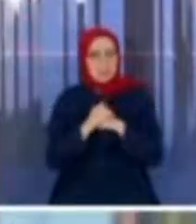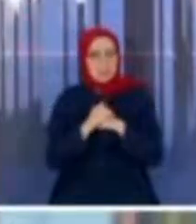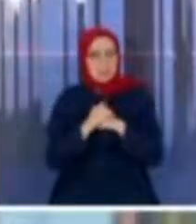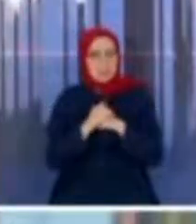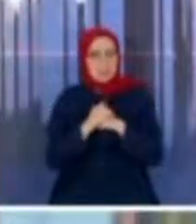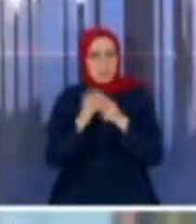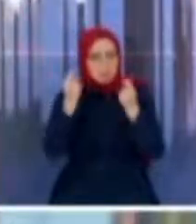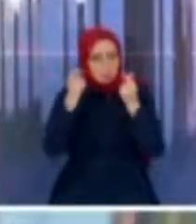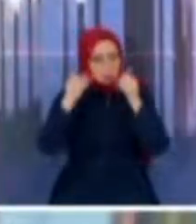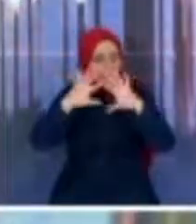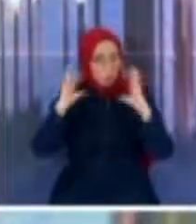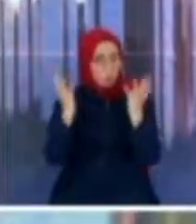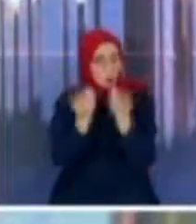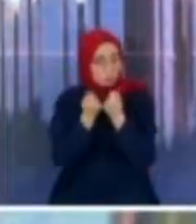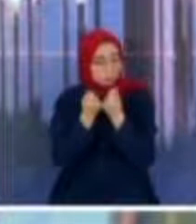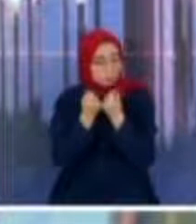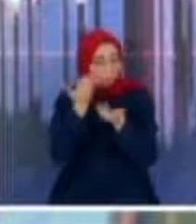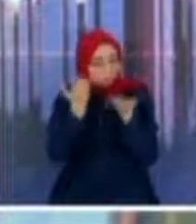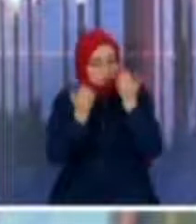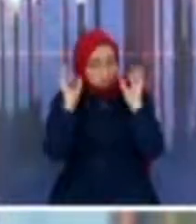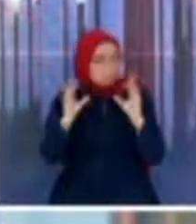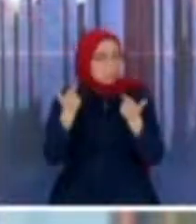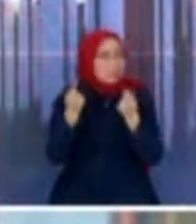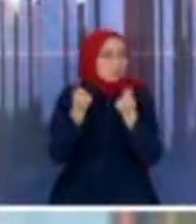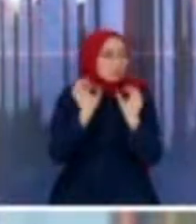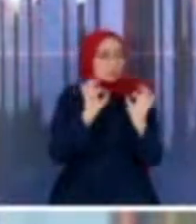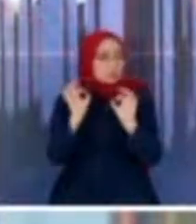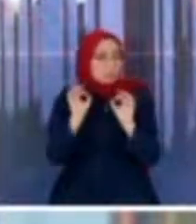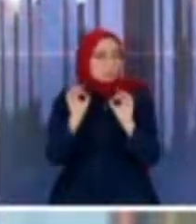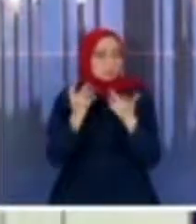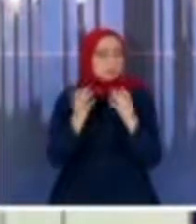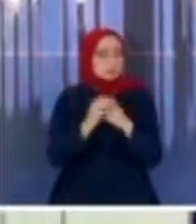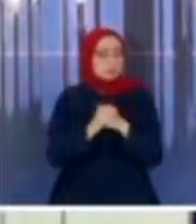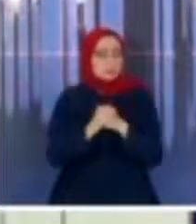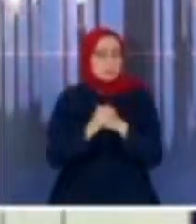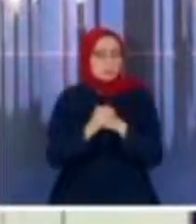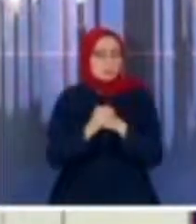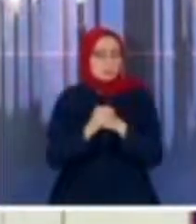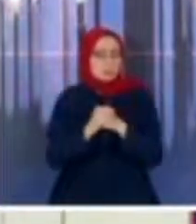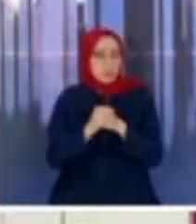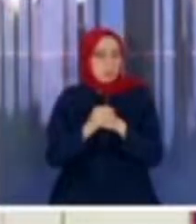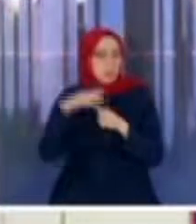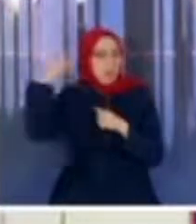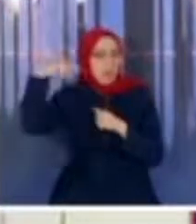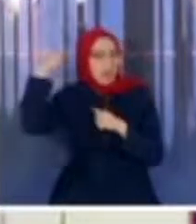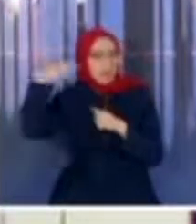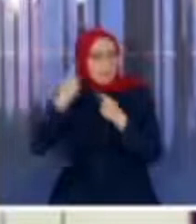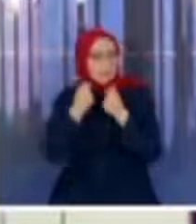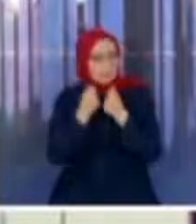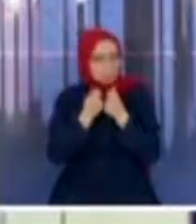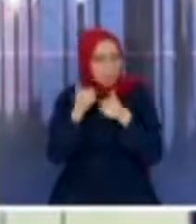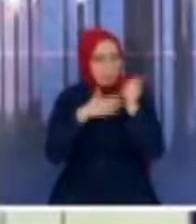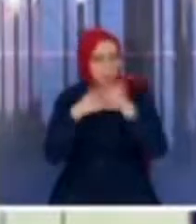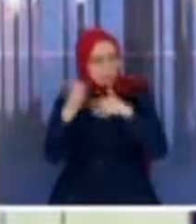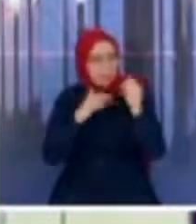التكلفه للمشروع هل فما عمليه تقديريه قداش باش تكلف؟ هو اكيد نحن بدنا نخمموا معناها في شنو لازم وشنو لازمهوش،